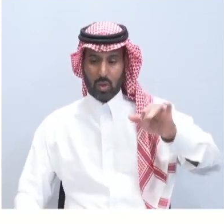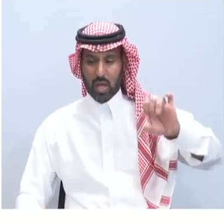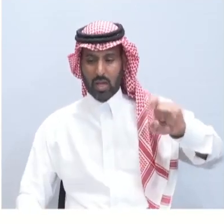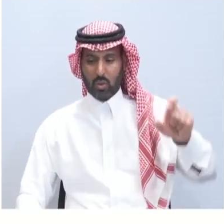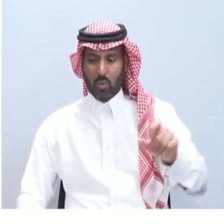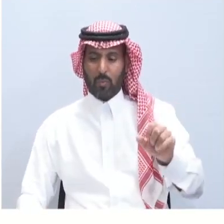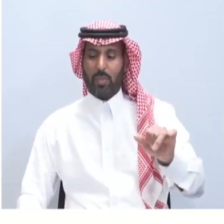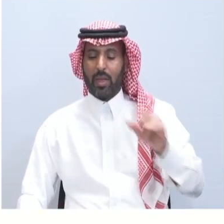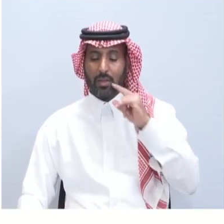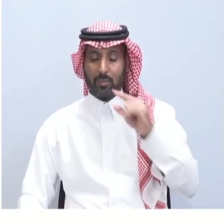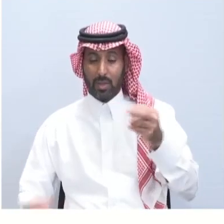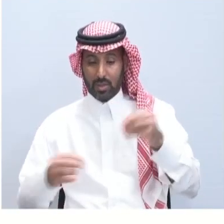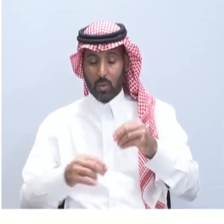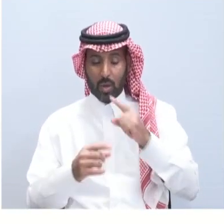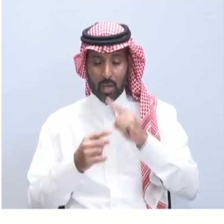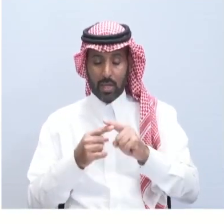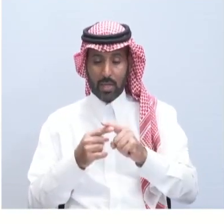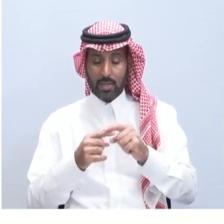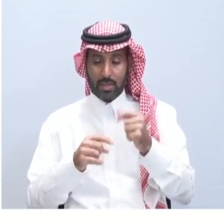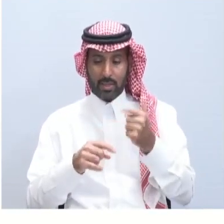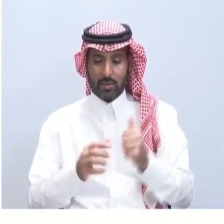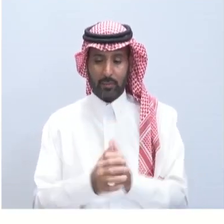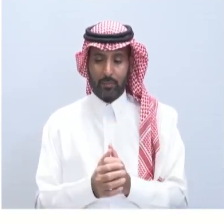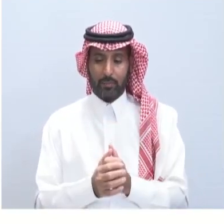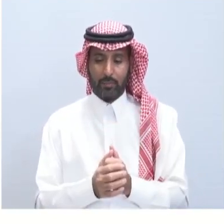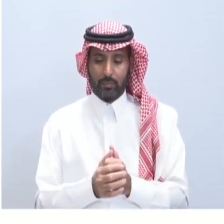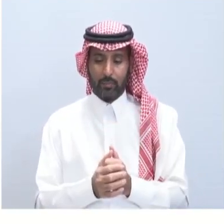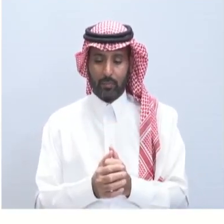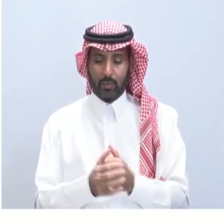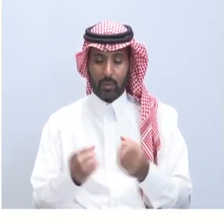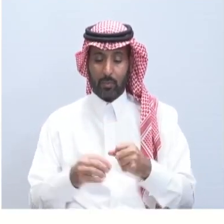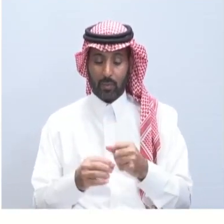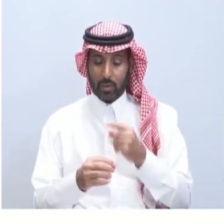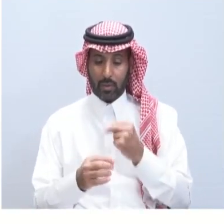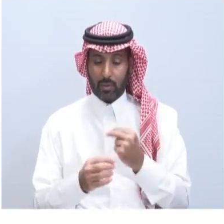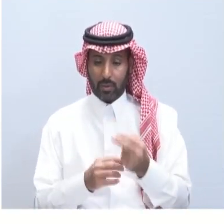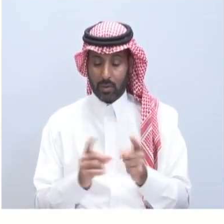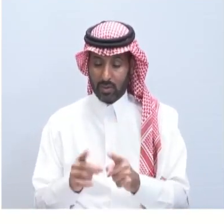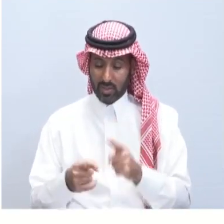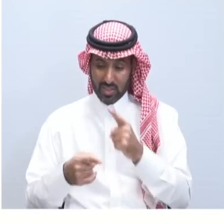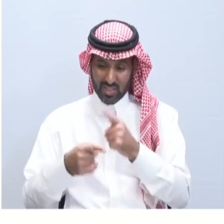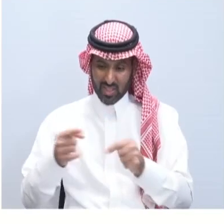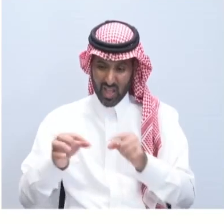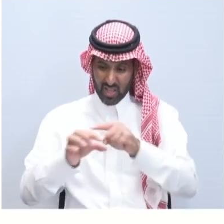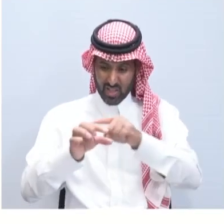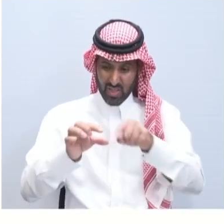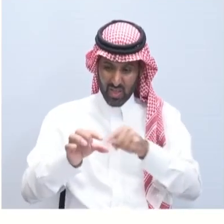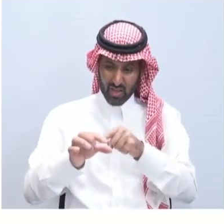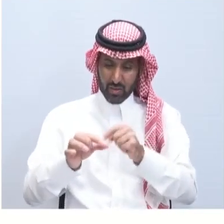0.7% من اليورانيوم 235 وهو نظير انشطاري